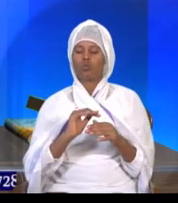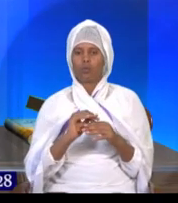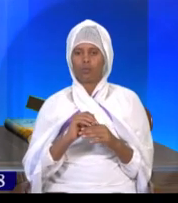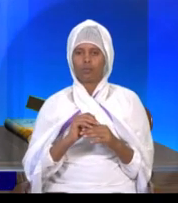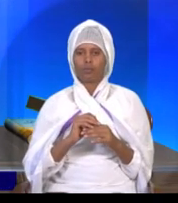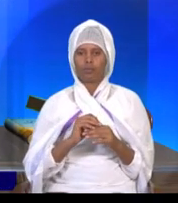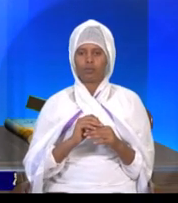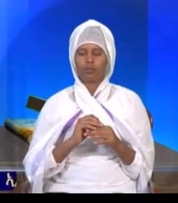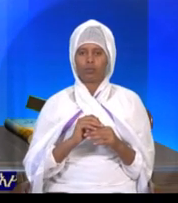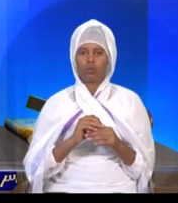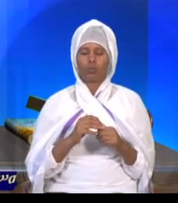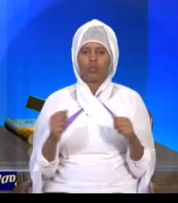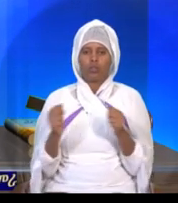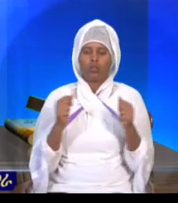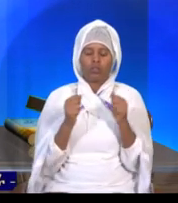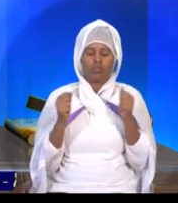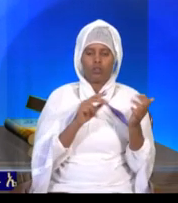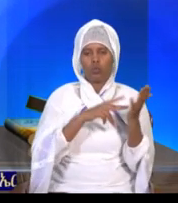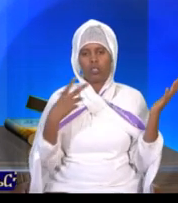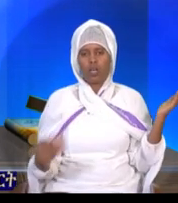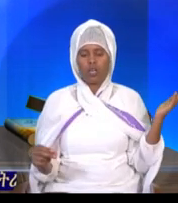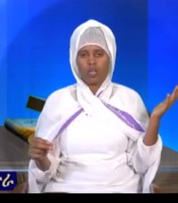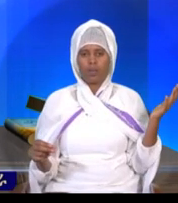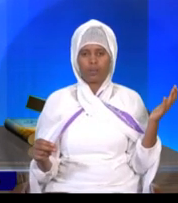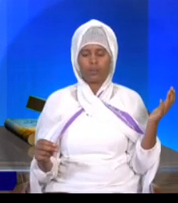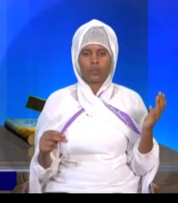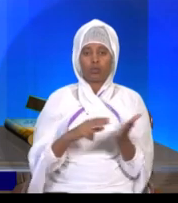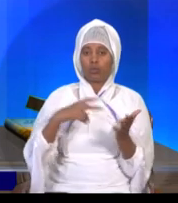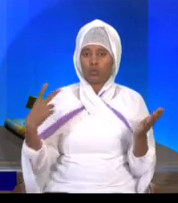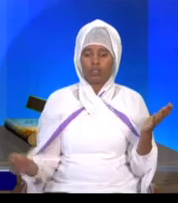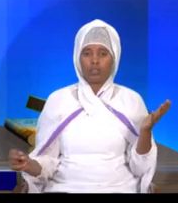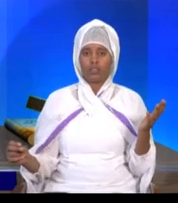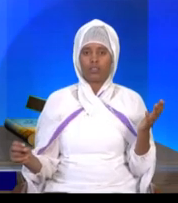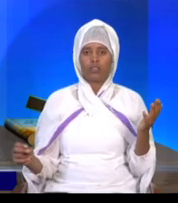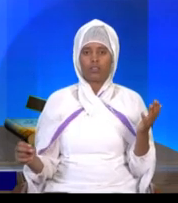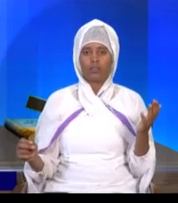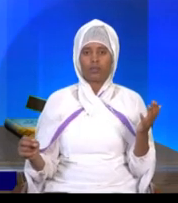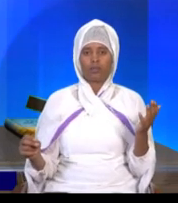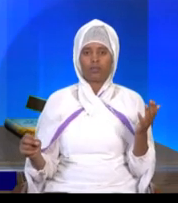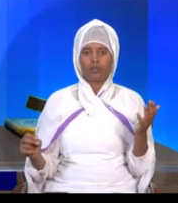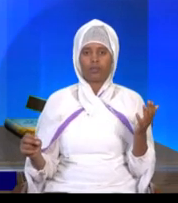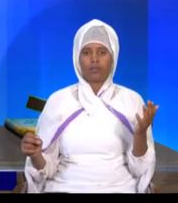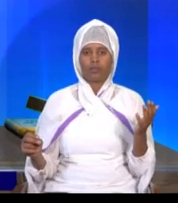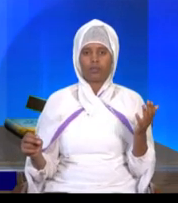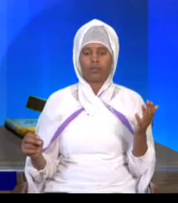ጓሉ ኣንፈርፈረት ወደቐት ይብል ምስ ወደቐት